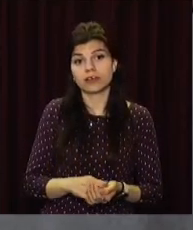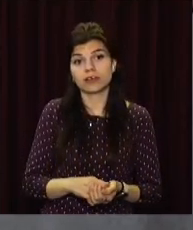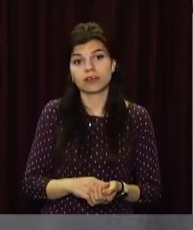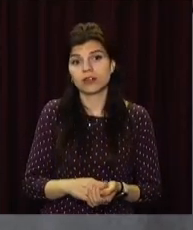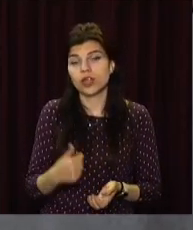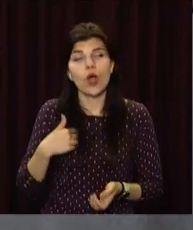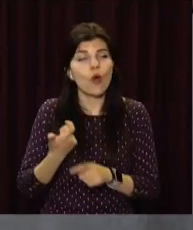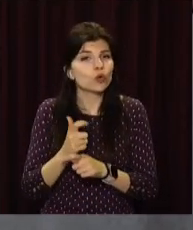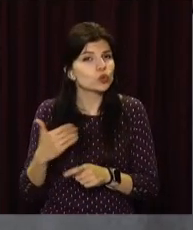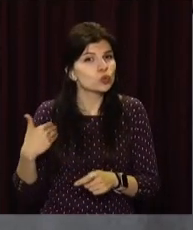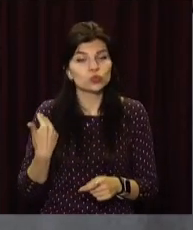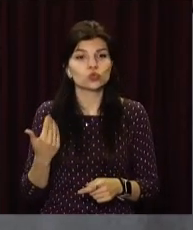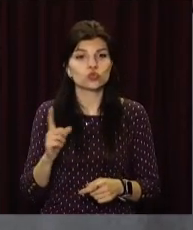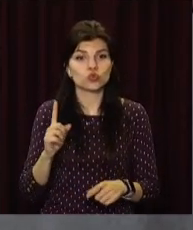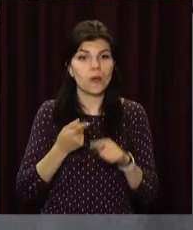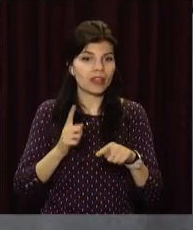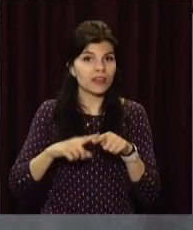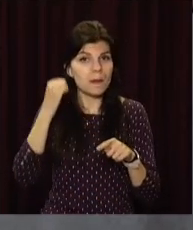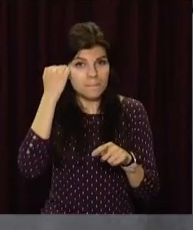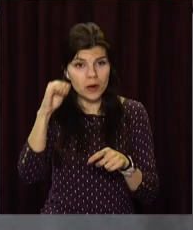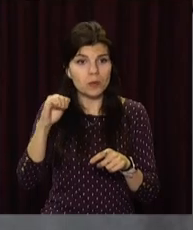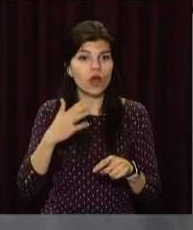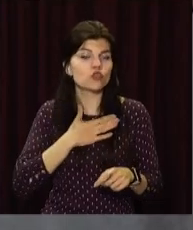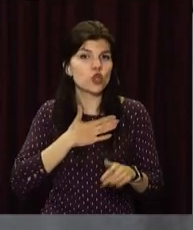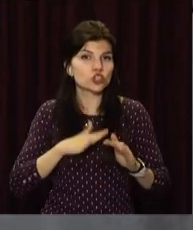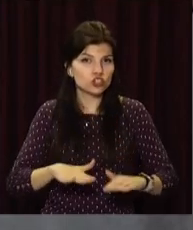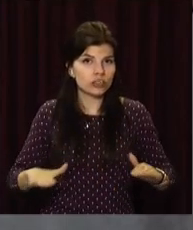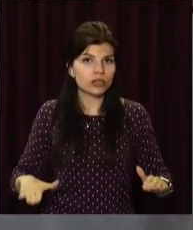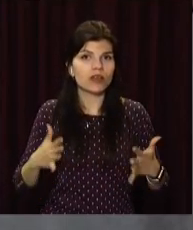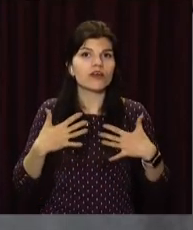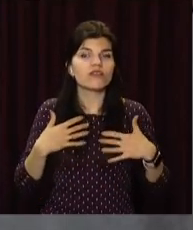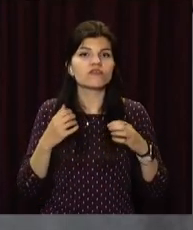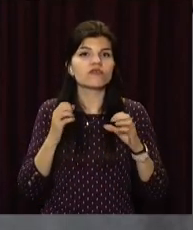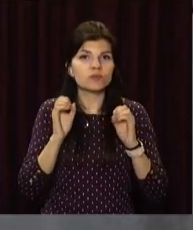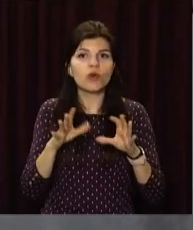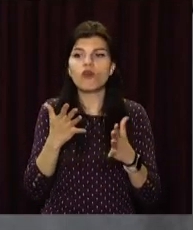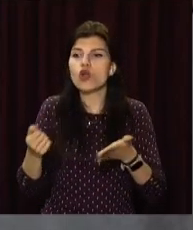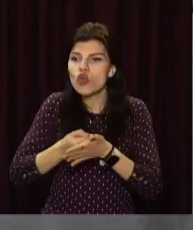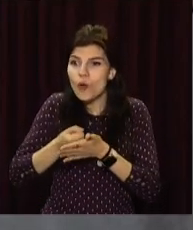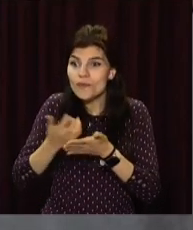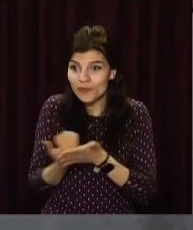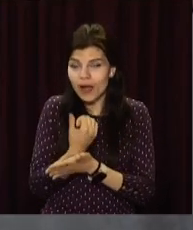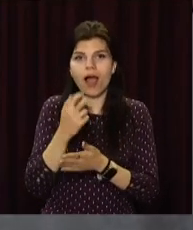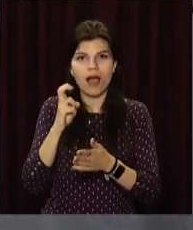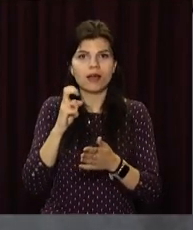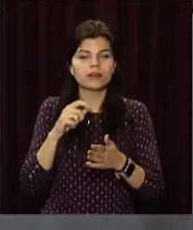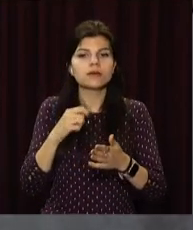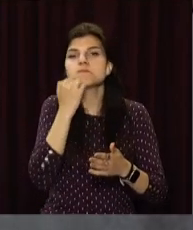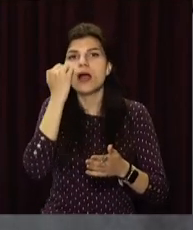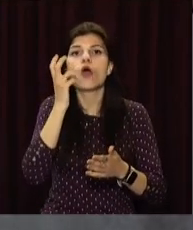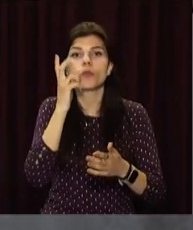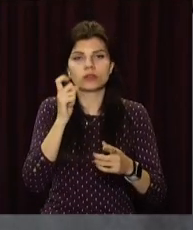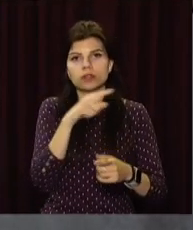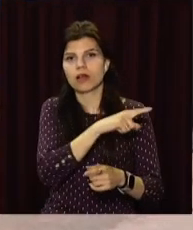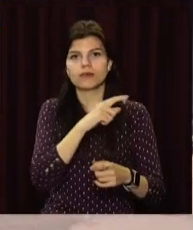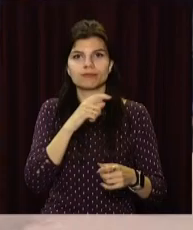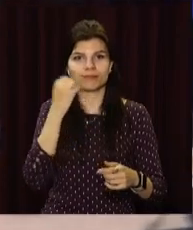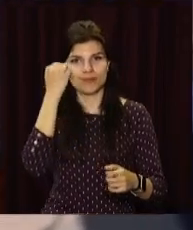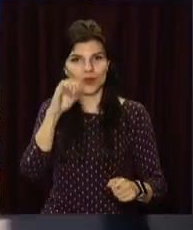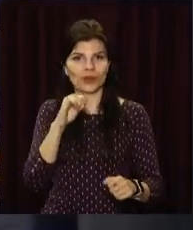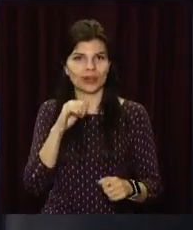Я очень хочу, чтобы этой победе наши дети посвящали свои достижения. Те достижения, которыми и они, и мы сможем гордиться.